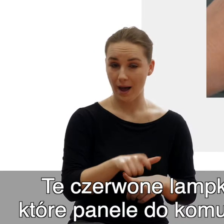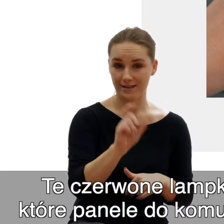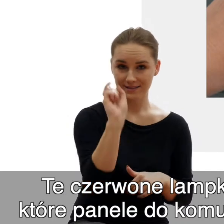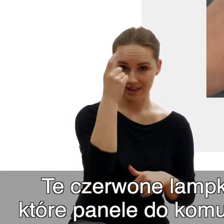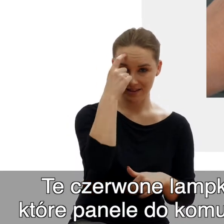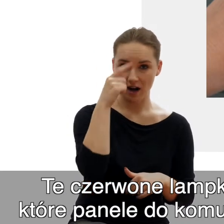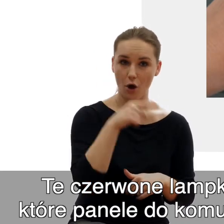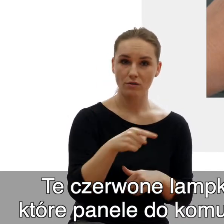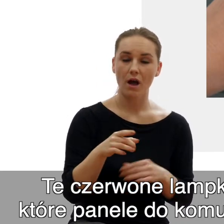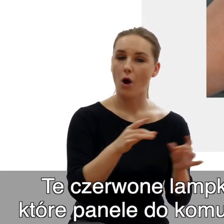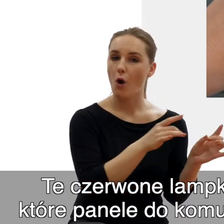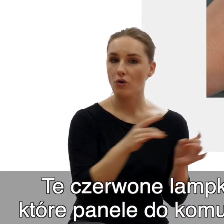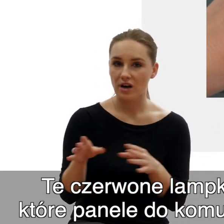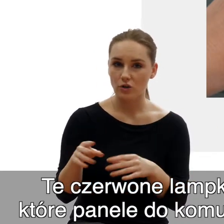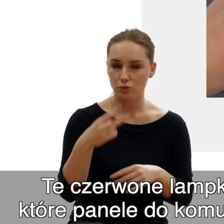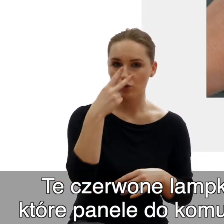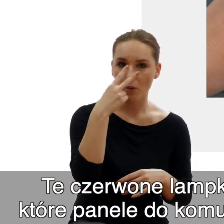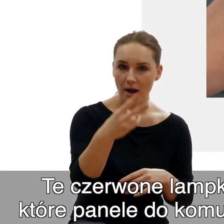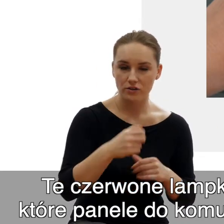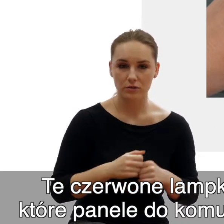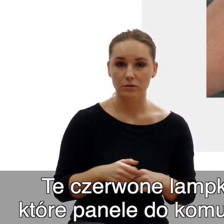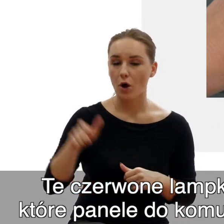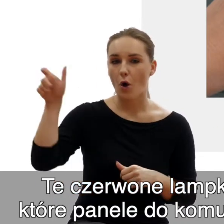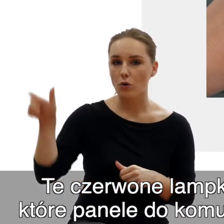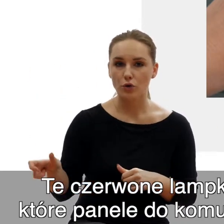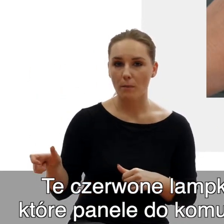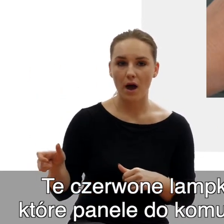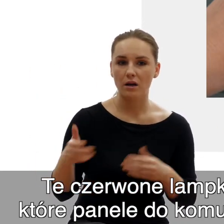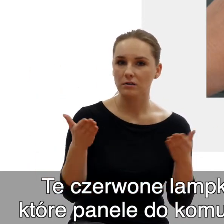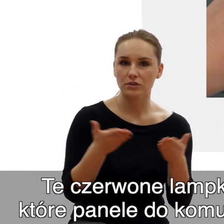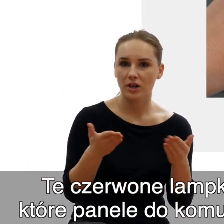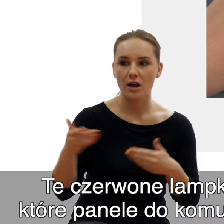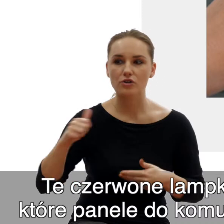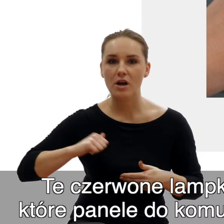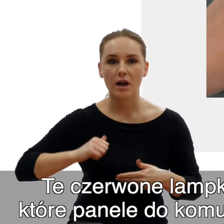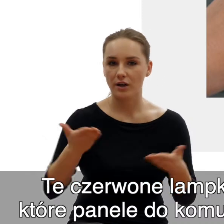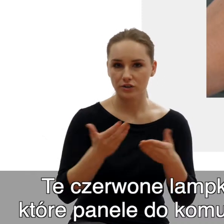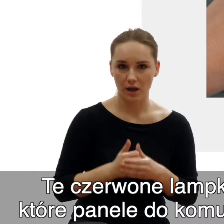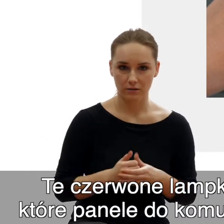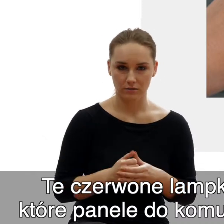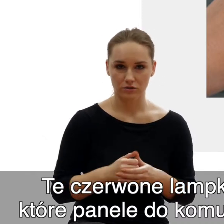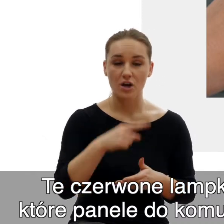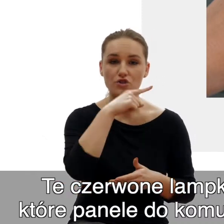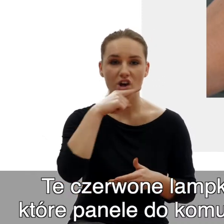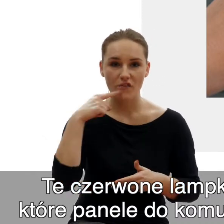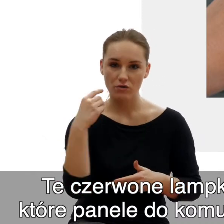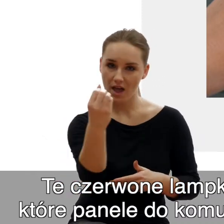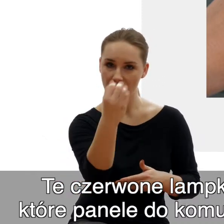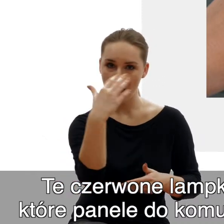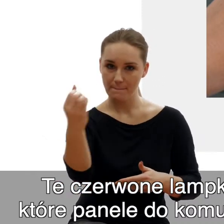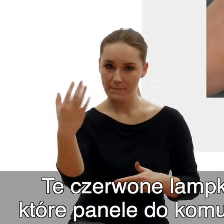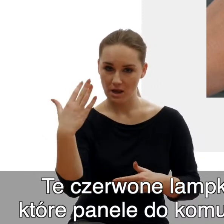lampki zapalone przy kolejnych guziczkach pokazują, które panele do komunikacji zostały uruchomione w których